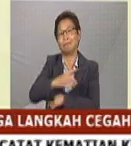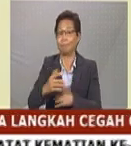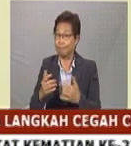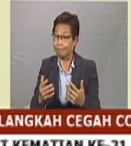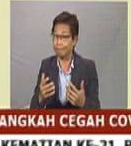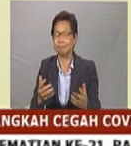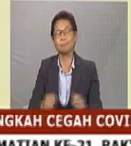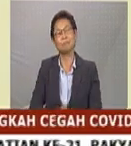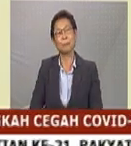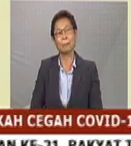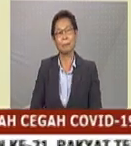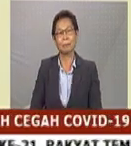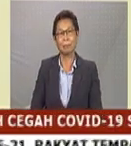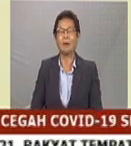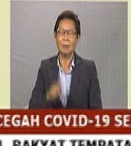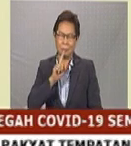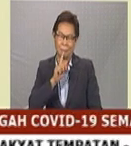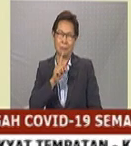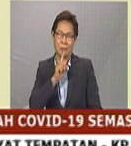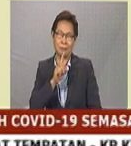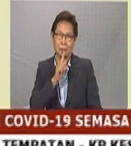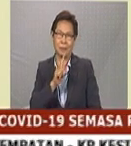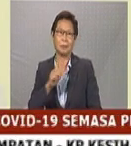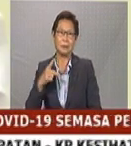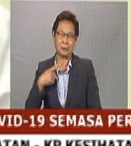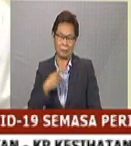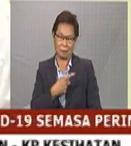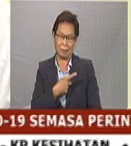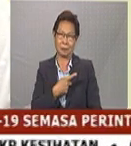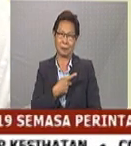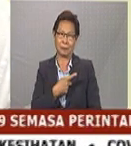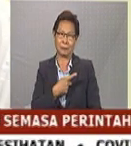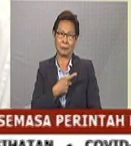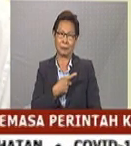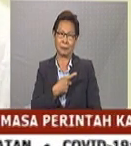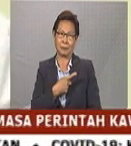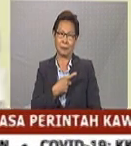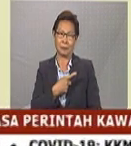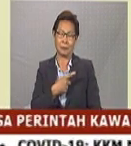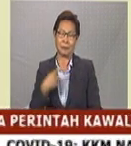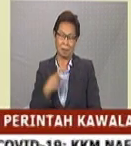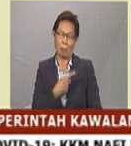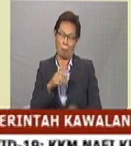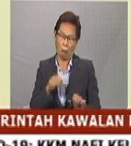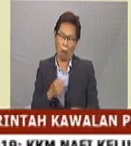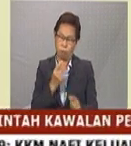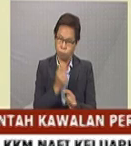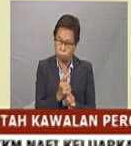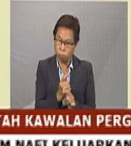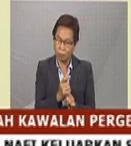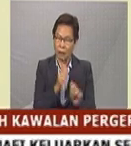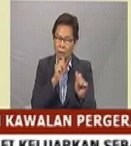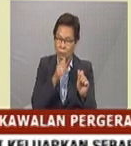Sebenarnya kitalah yang boleh menentukan sama ada perintah ini akan